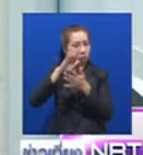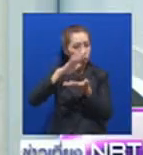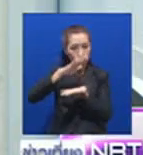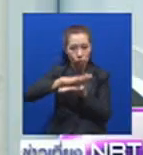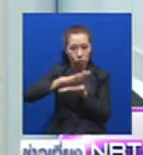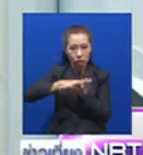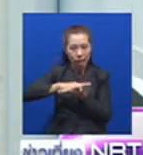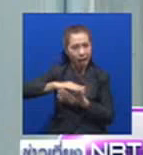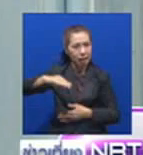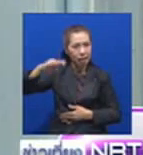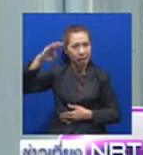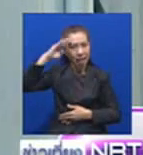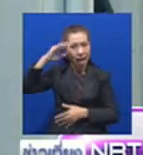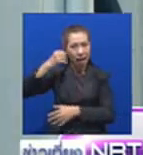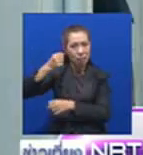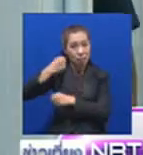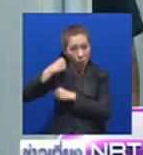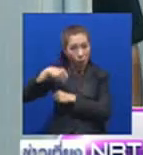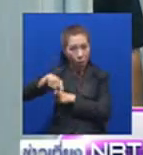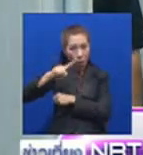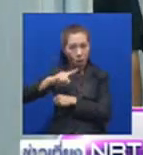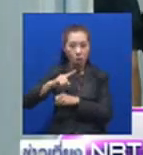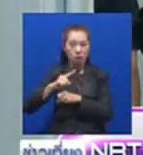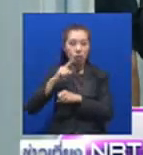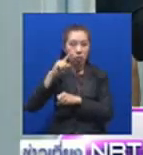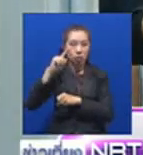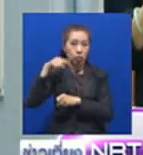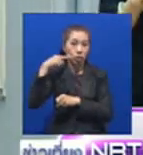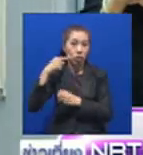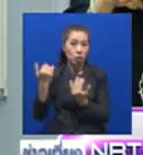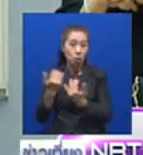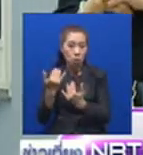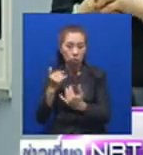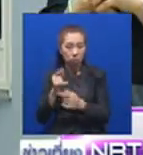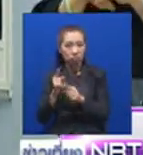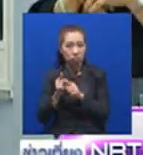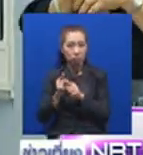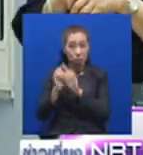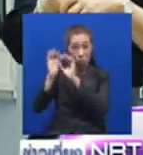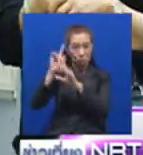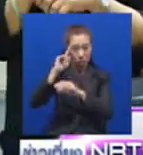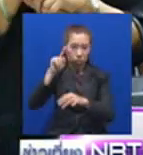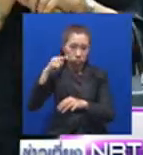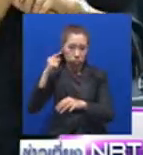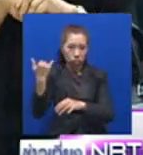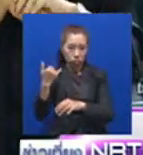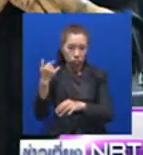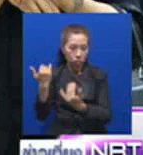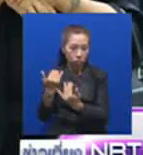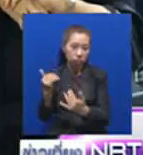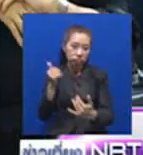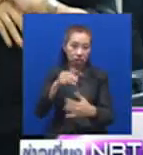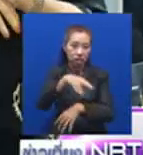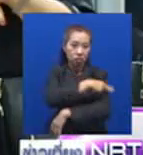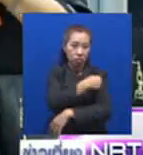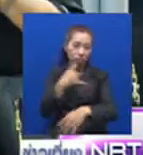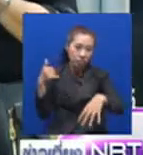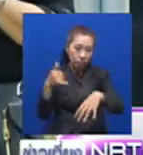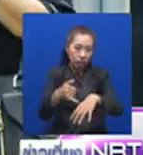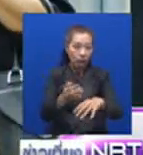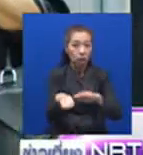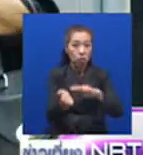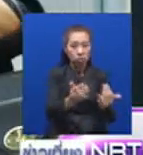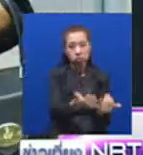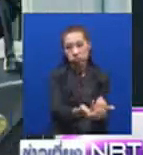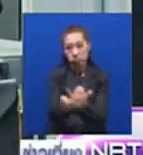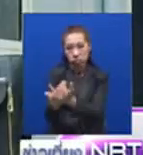ทหารบกบุตรสาวเดินทางมาเพื่อขอรับศพพร้อมเปิดเผยว่าพลเอกอาทิตย์ได้เข้ารับการรักษาตัวที่โรงพยาบาล